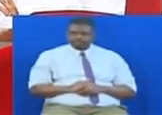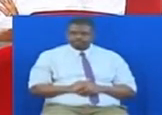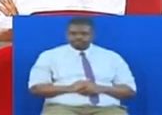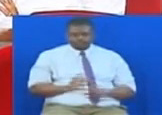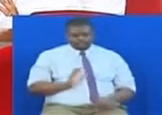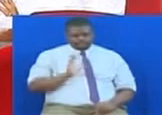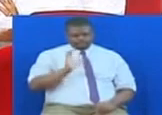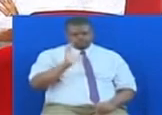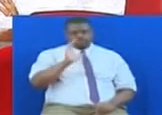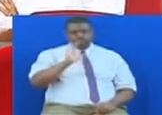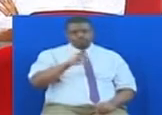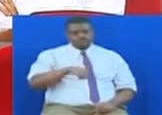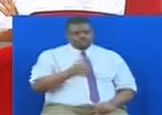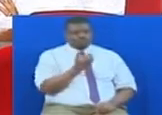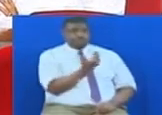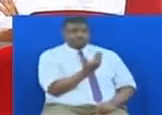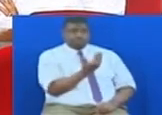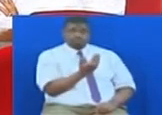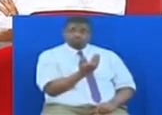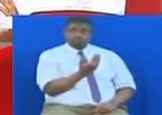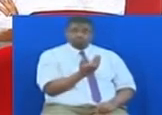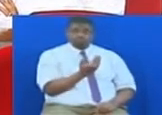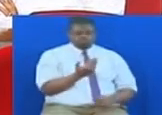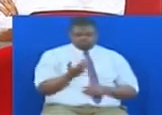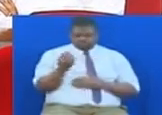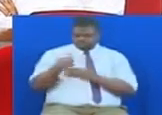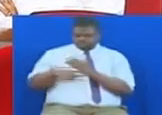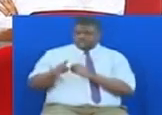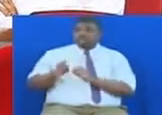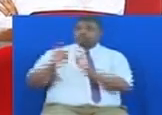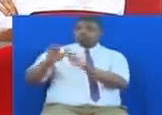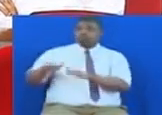Miaka mitano iliyopita tukiwa humu ndani bungeni,